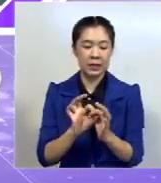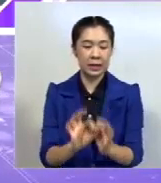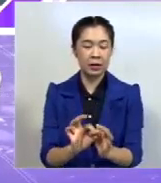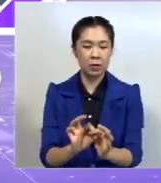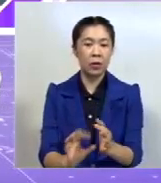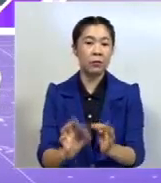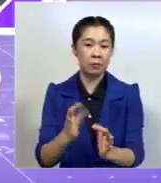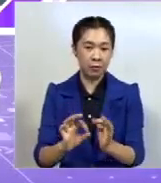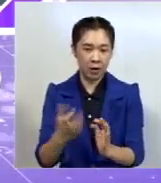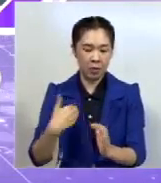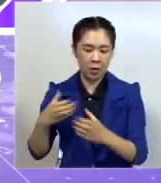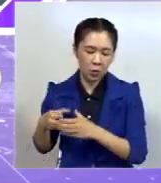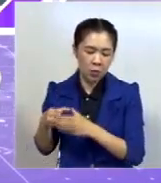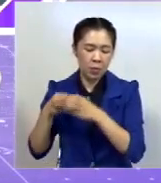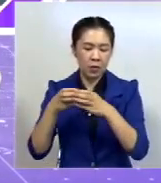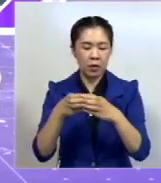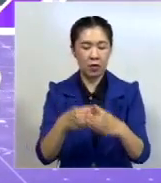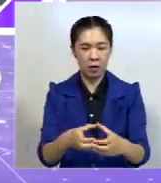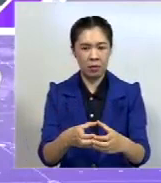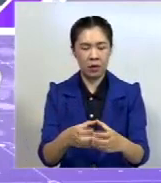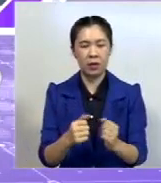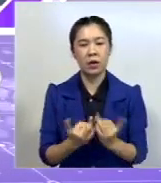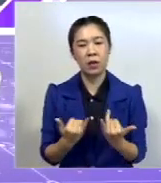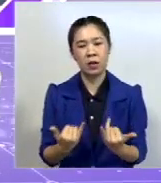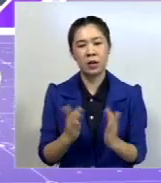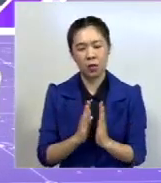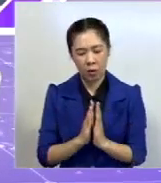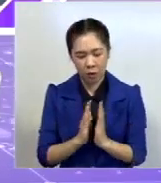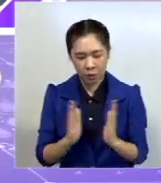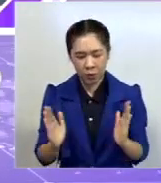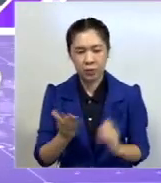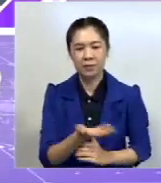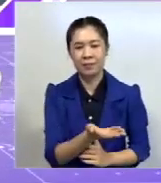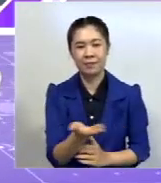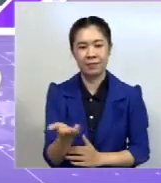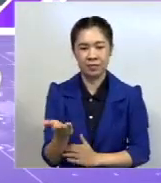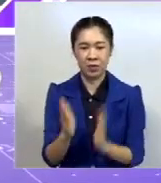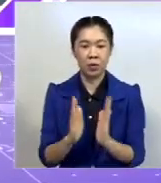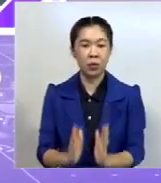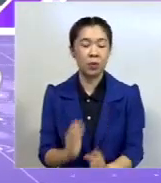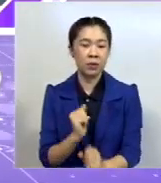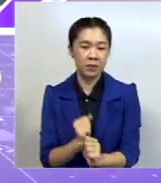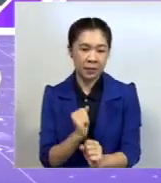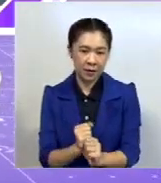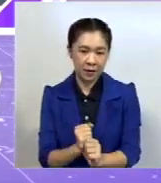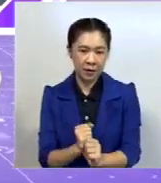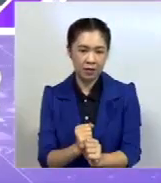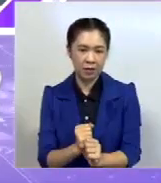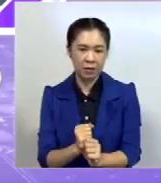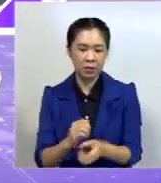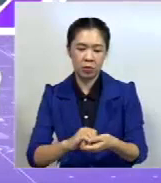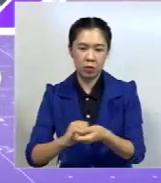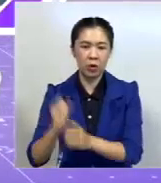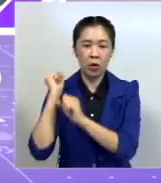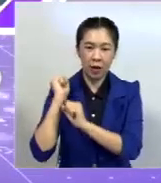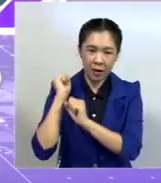างๆก็ระดมสรรพกำลังเข้ามาต้องบอกว่างานนี้ต้องขอบคุณพี่น้องหลายท่านนะครับผู้ประกอบการลูกหาต่างๆที่เราได้พูด